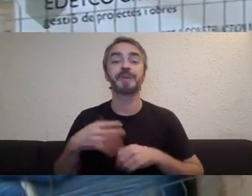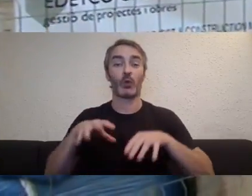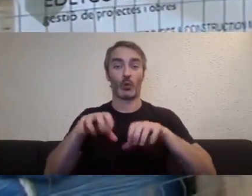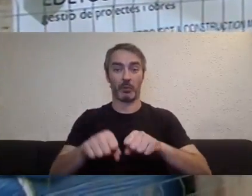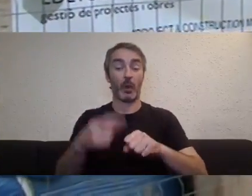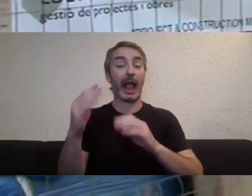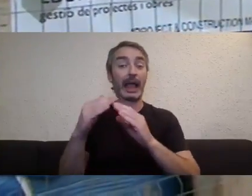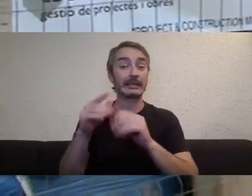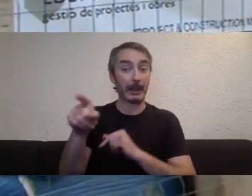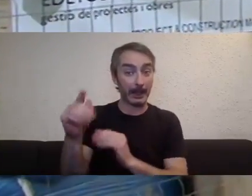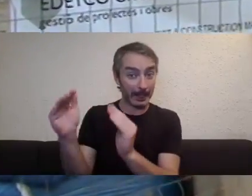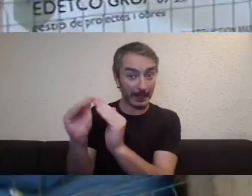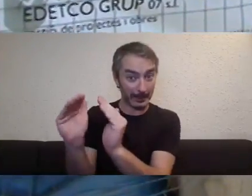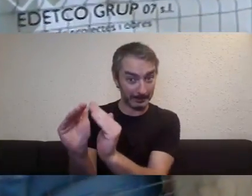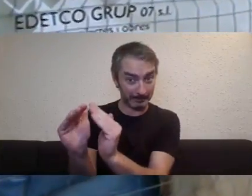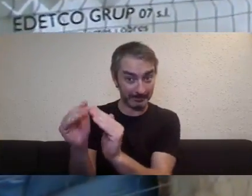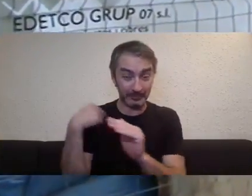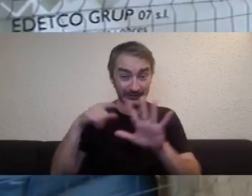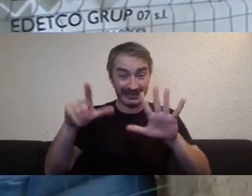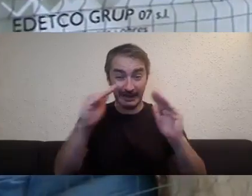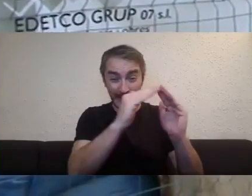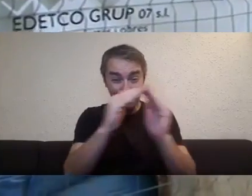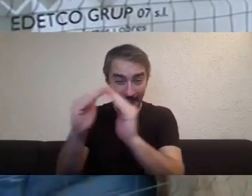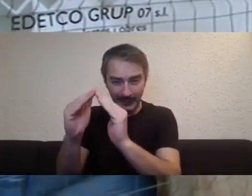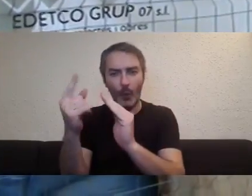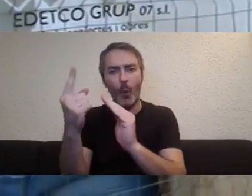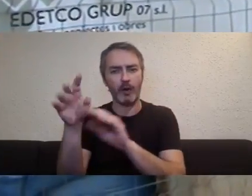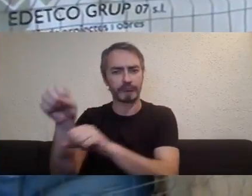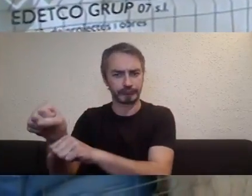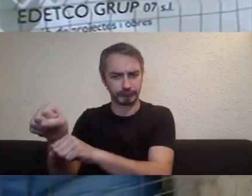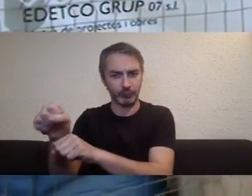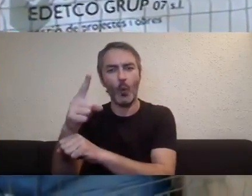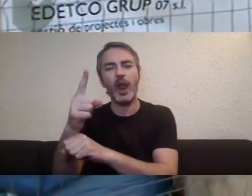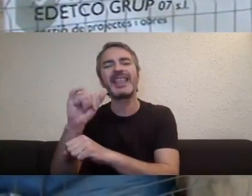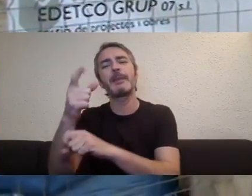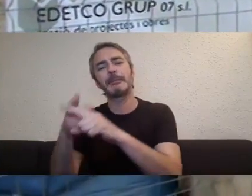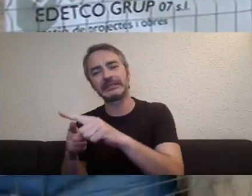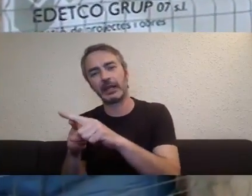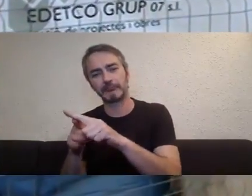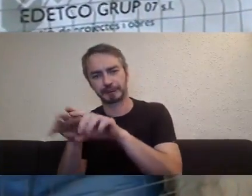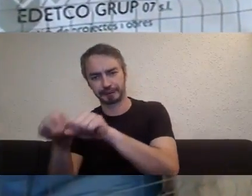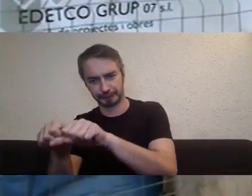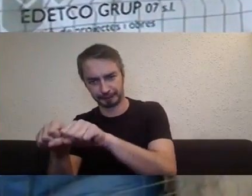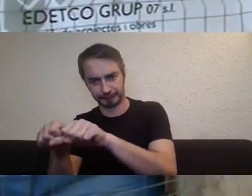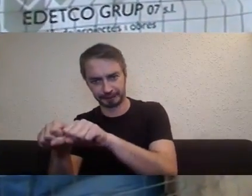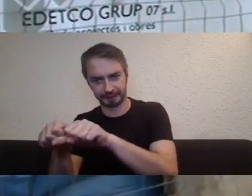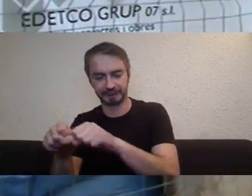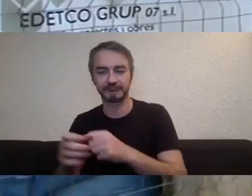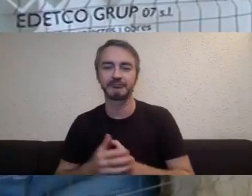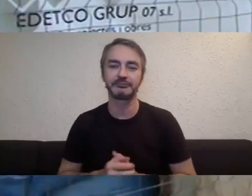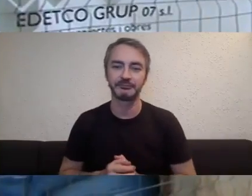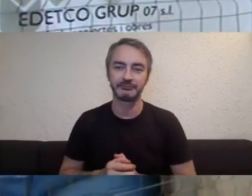Llavors, bueno, vam ocupar una caseta de les 7 que hi havia, vam ocupar-ne una i mitja,